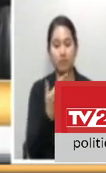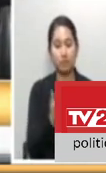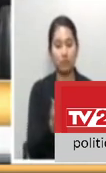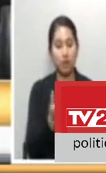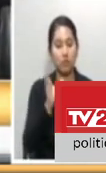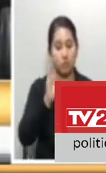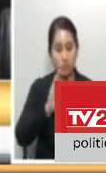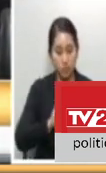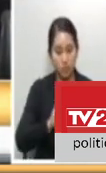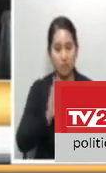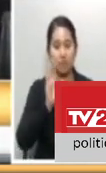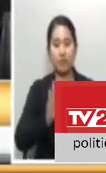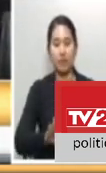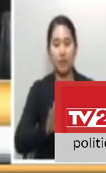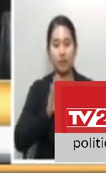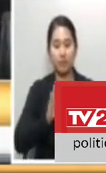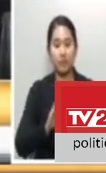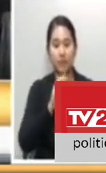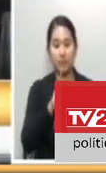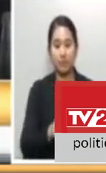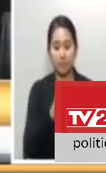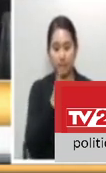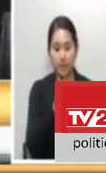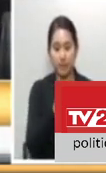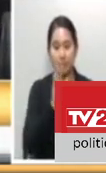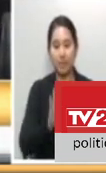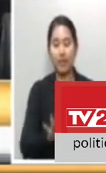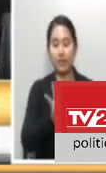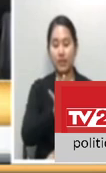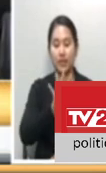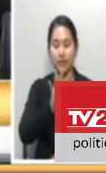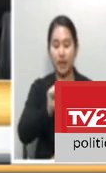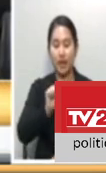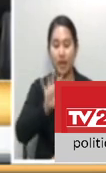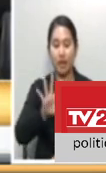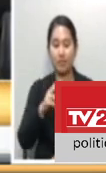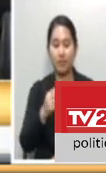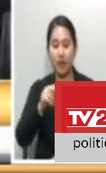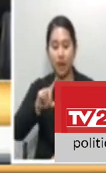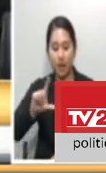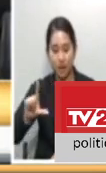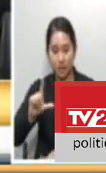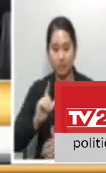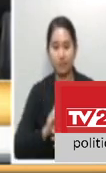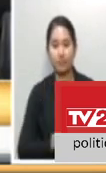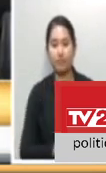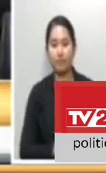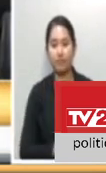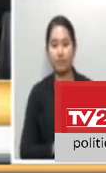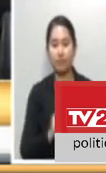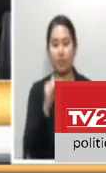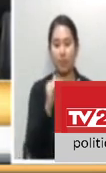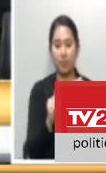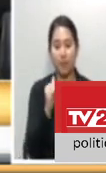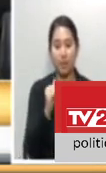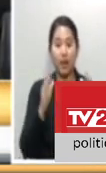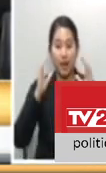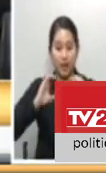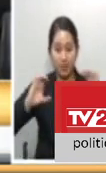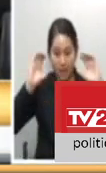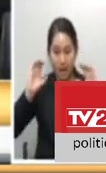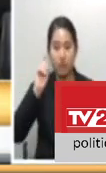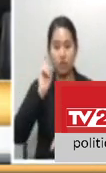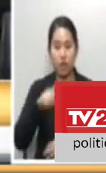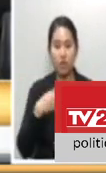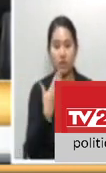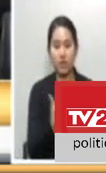เฉลี่ยแล้วประมาณปีละ 450,000 ล้านบาทซึ่งแต่ละปีนั้นรัฐบาลจะต้องกู้เงินมาชดเช